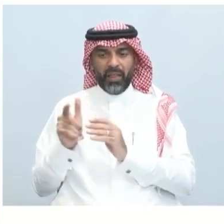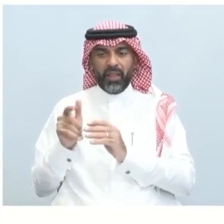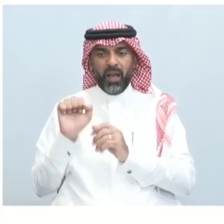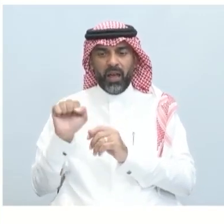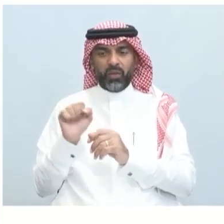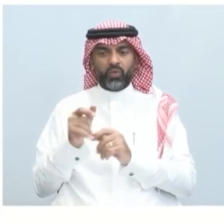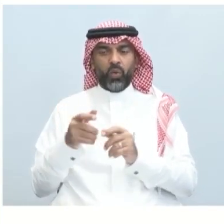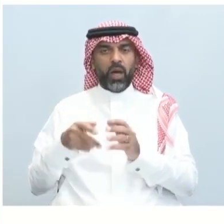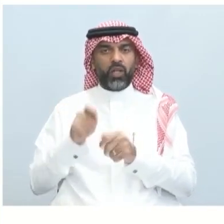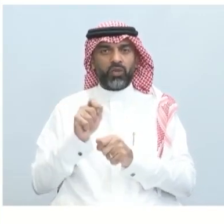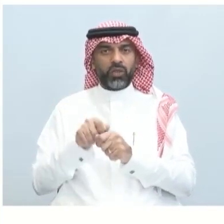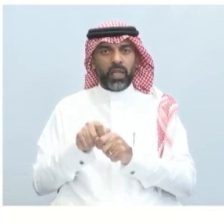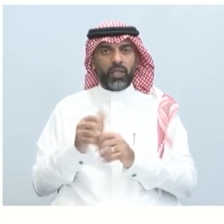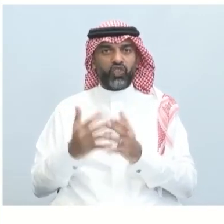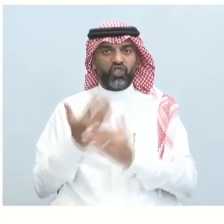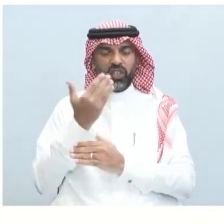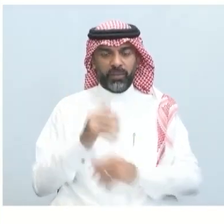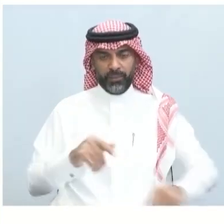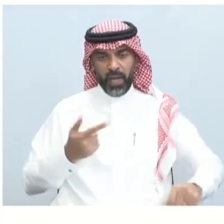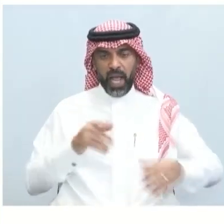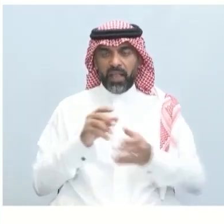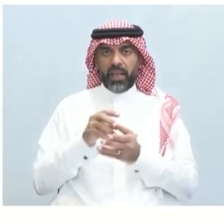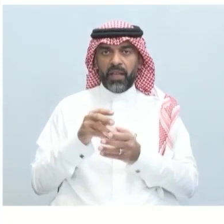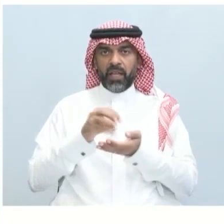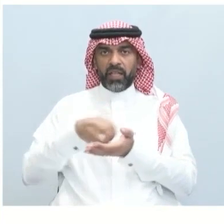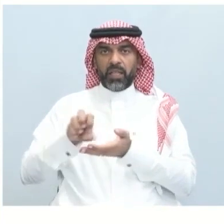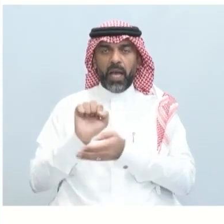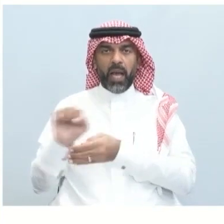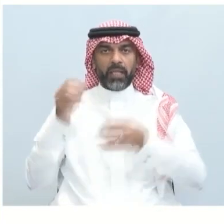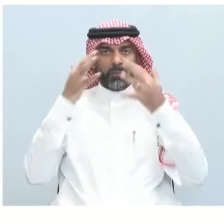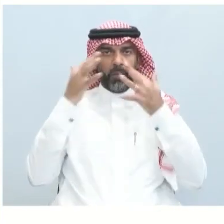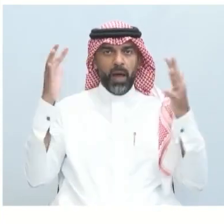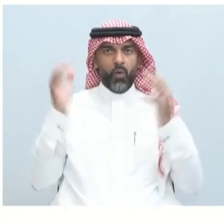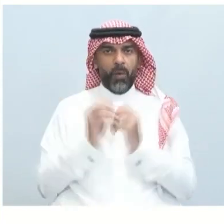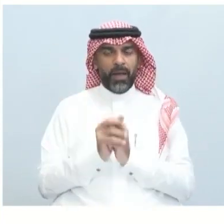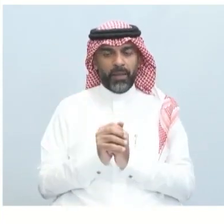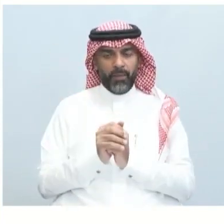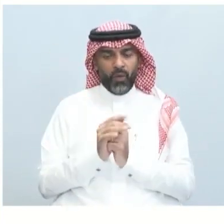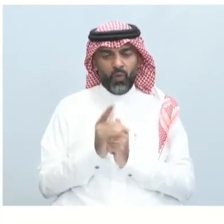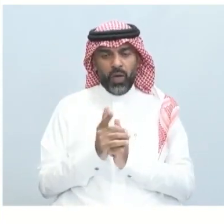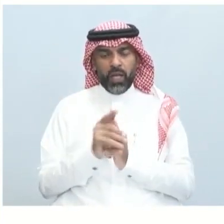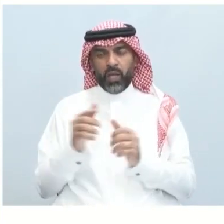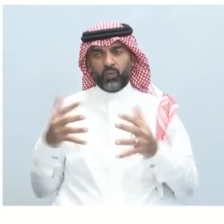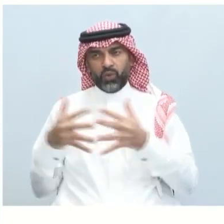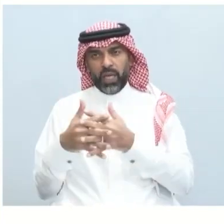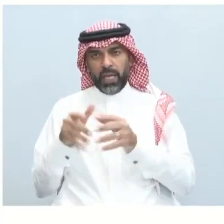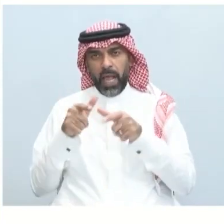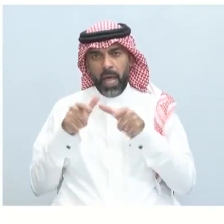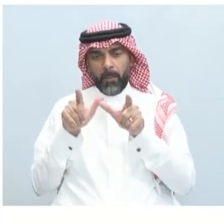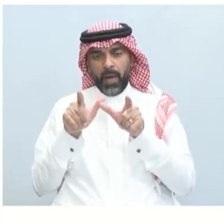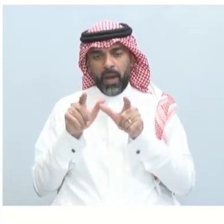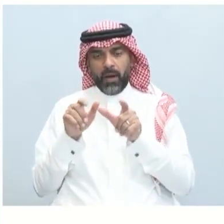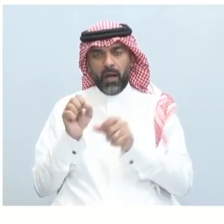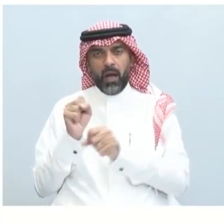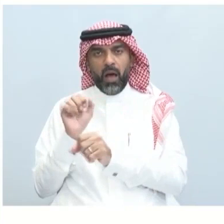إلى ذلك. أيضاً، الرسائل الخاصة بالمعلومات وهي تشارك الأخبار المتعلقة